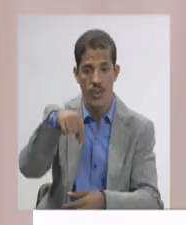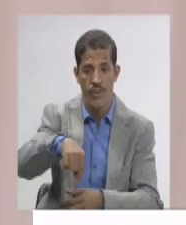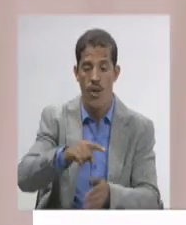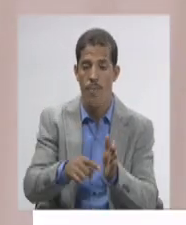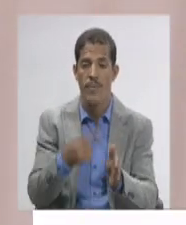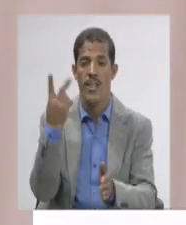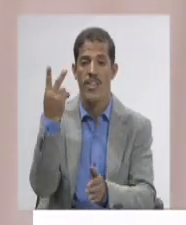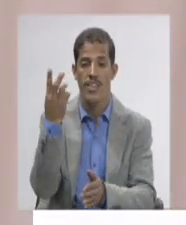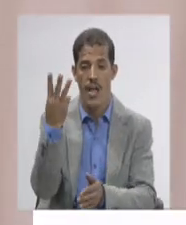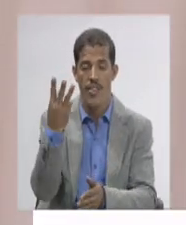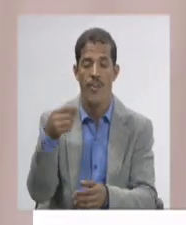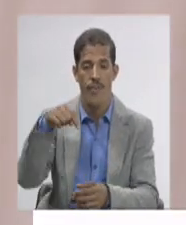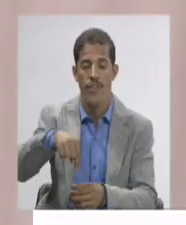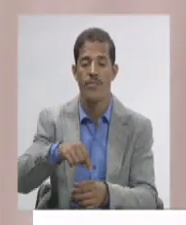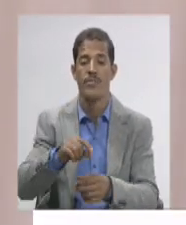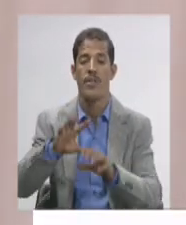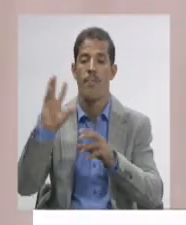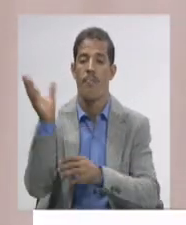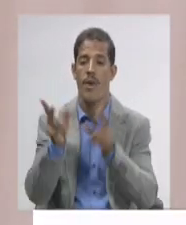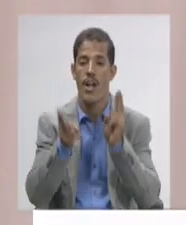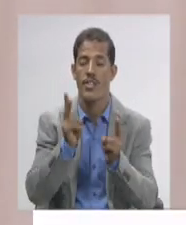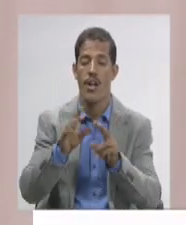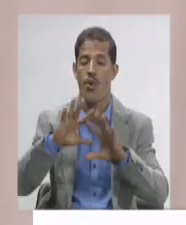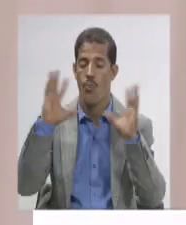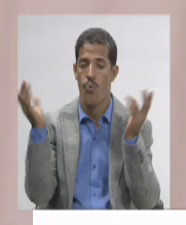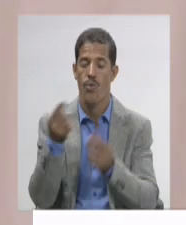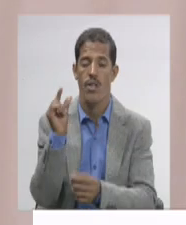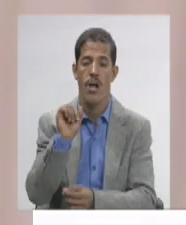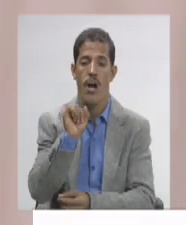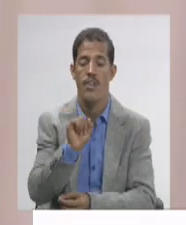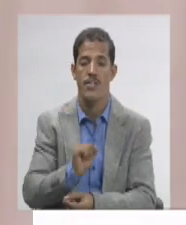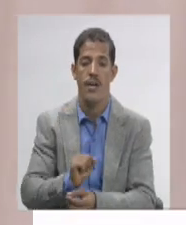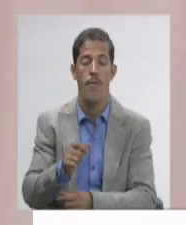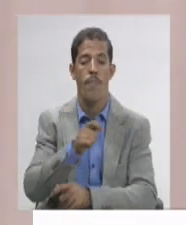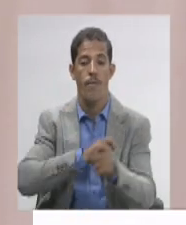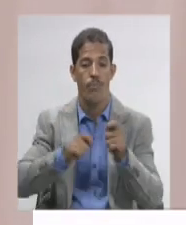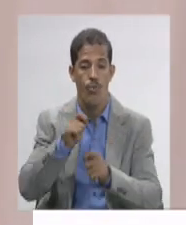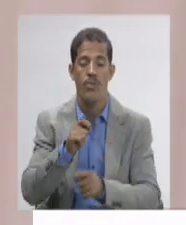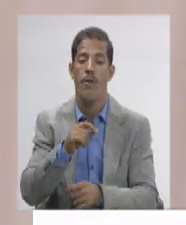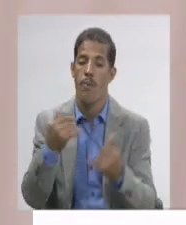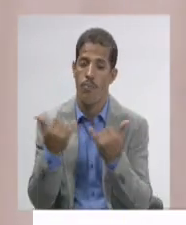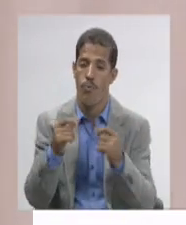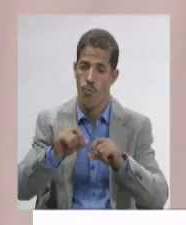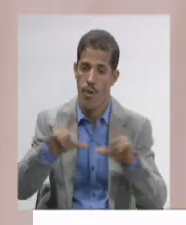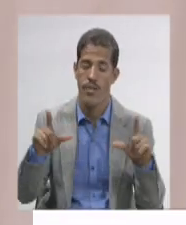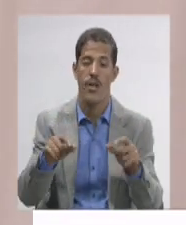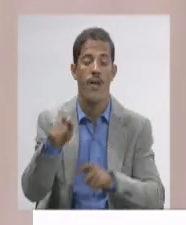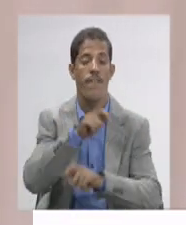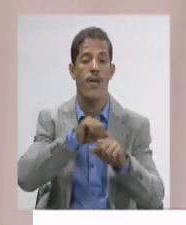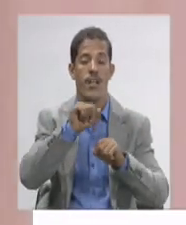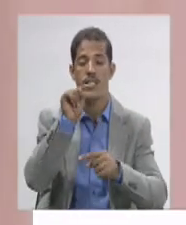الثالثه من المهرجان الدولي للتمور الموريتانيه حدثا دلاله عميقه بالنسبه